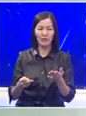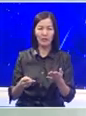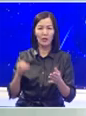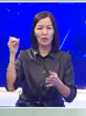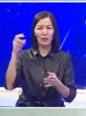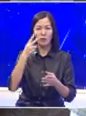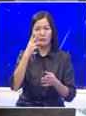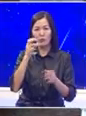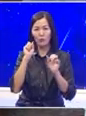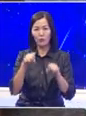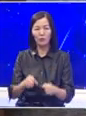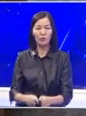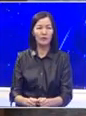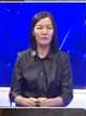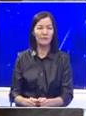көрініп тұр.